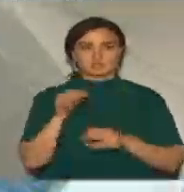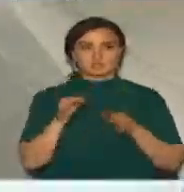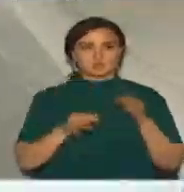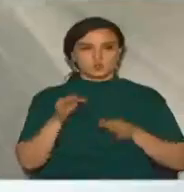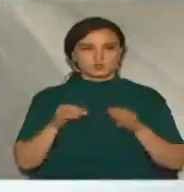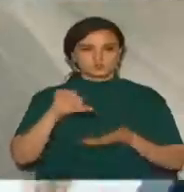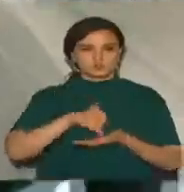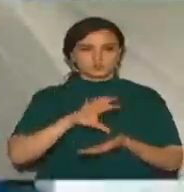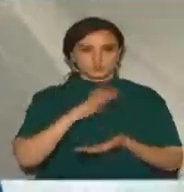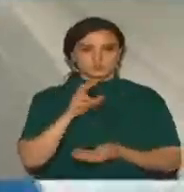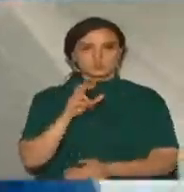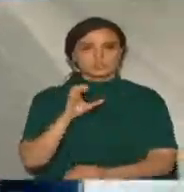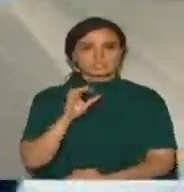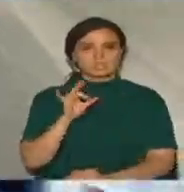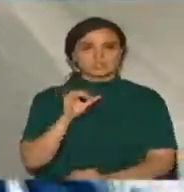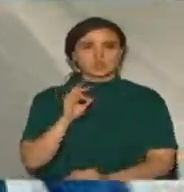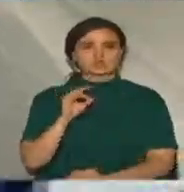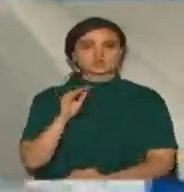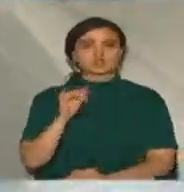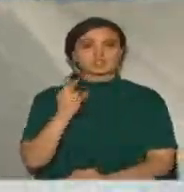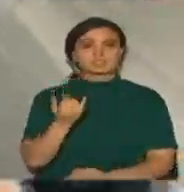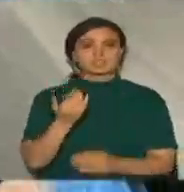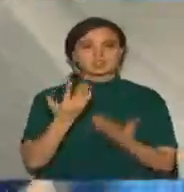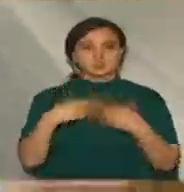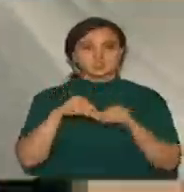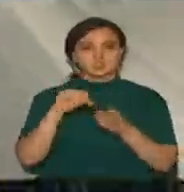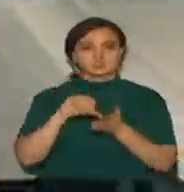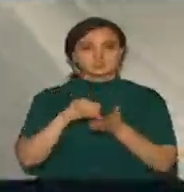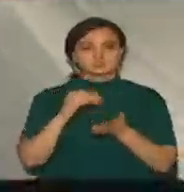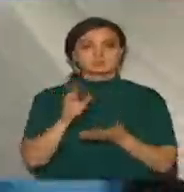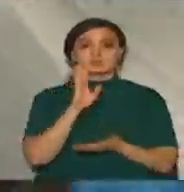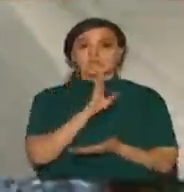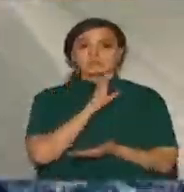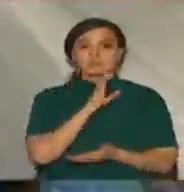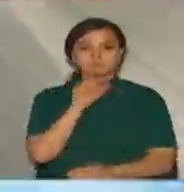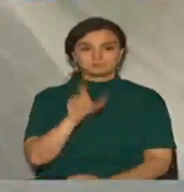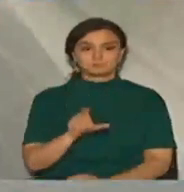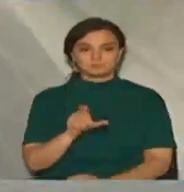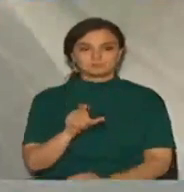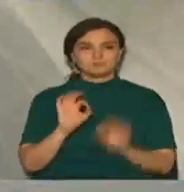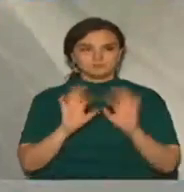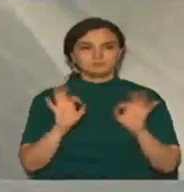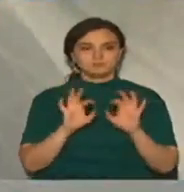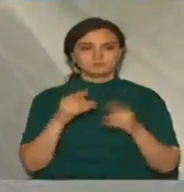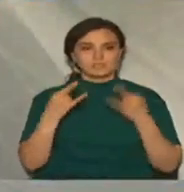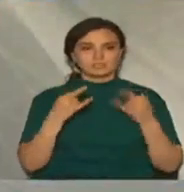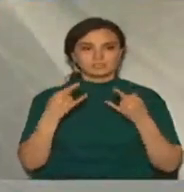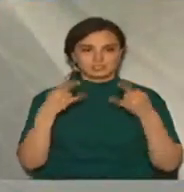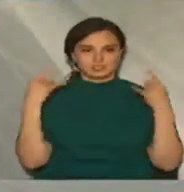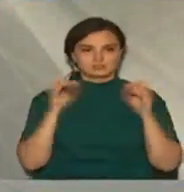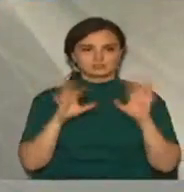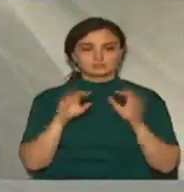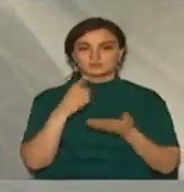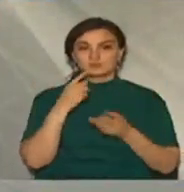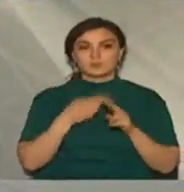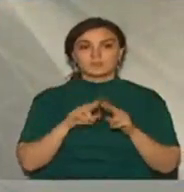იყვნენ მოსულები ბესარიონ ჟვანიას ოჯახის წევრები და სხდომის დაწყებამდე მისმა დედამ გააკეთა მცირე კომენტარი მედიასთან, რომელმაც განმარტა,